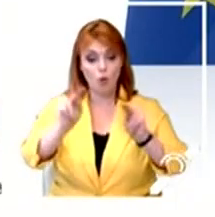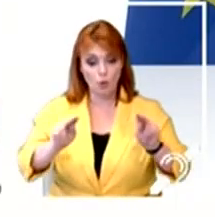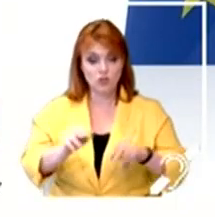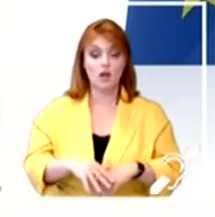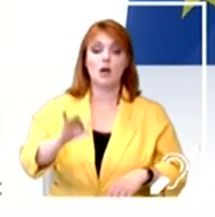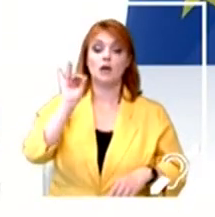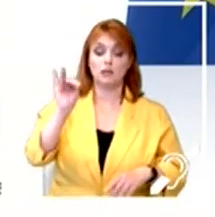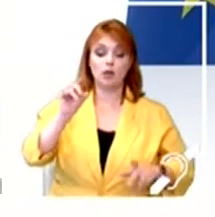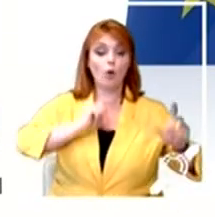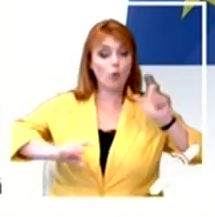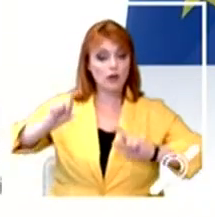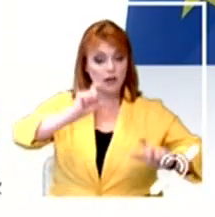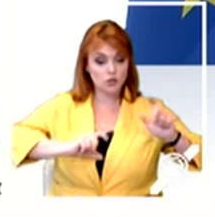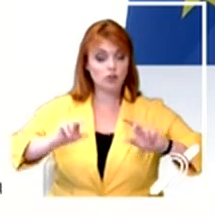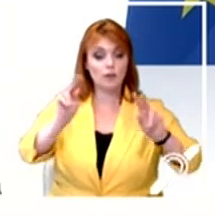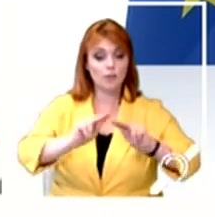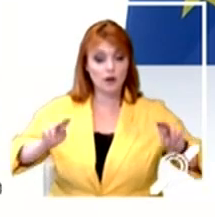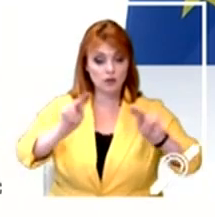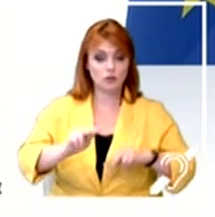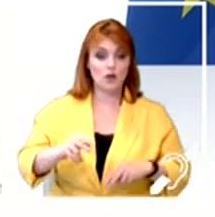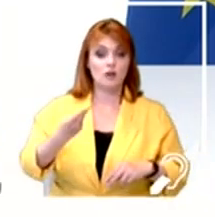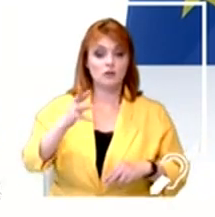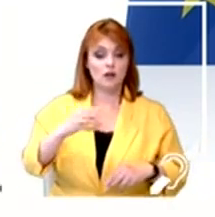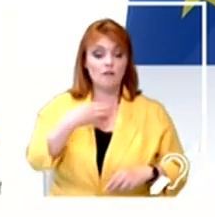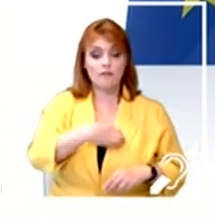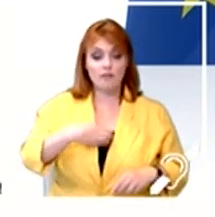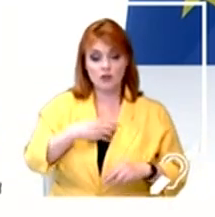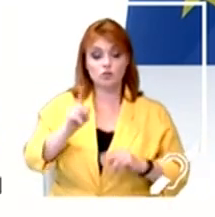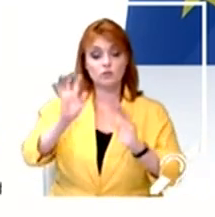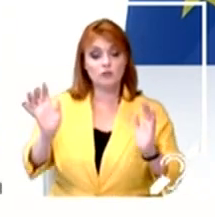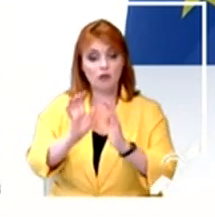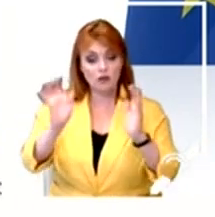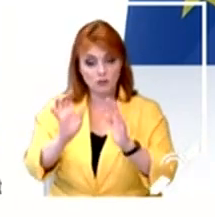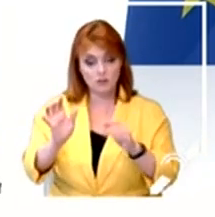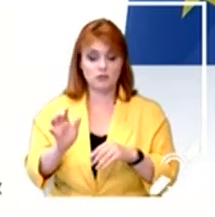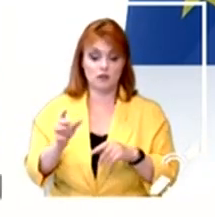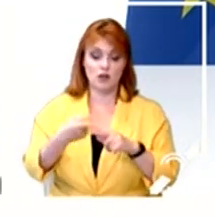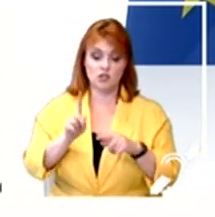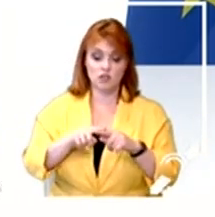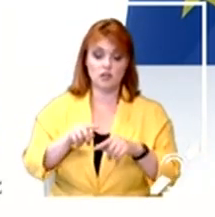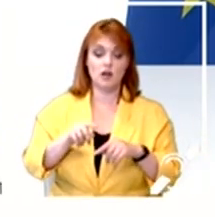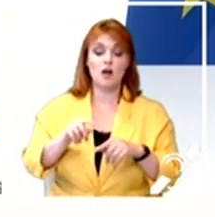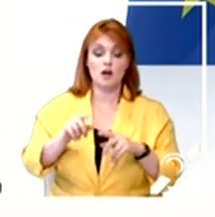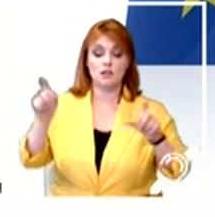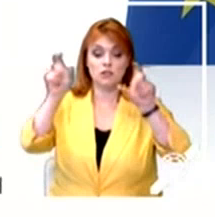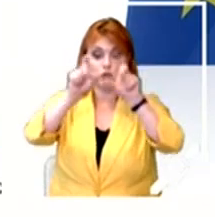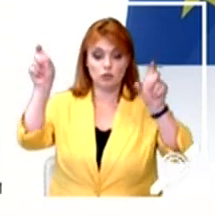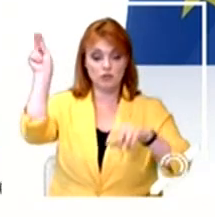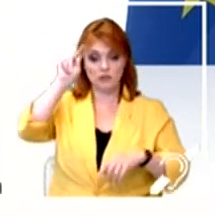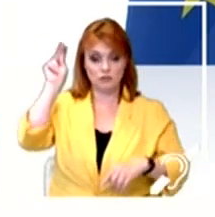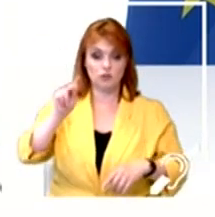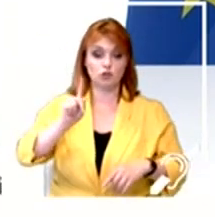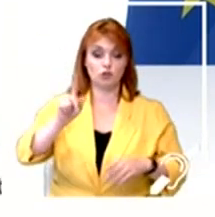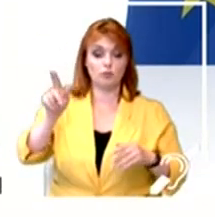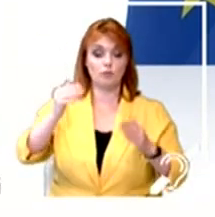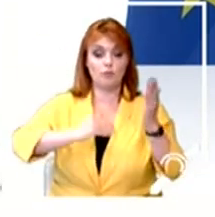cu scopul de a îmbunătăți relevanța studiilor pentru studenți și pentru a crește calificarea lor atunci